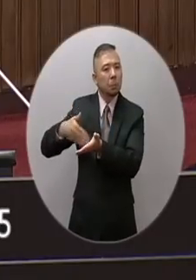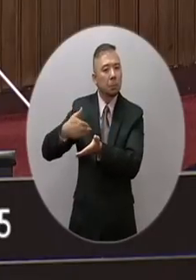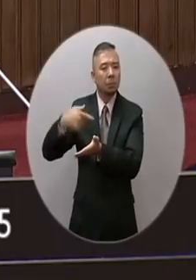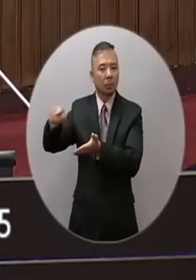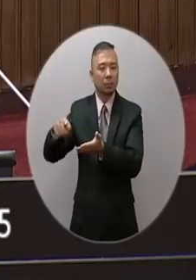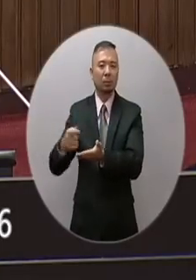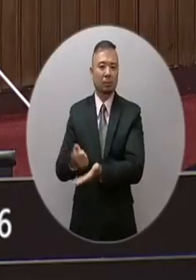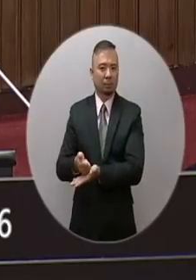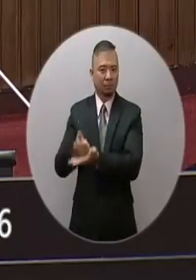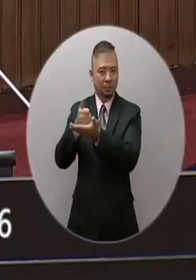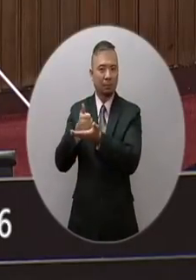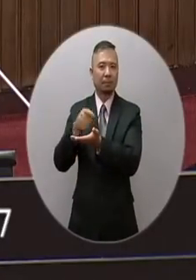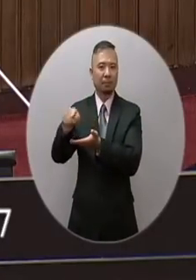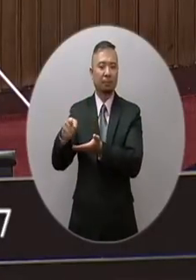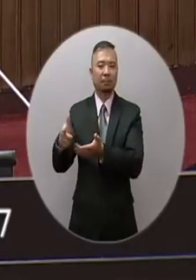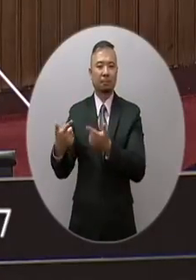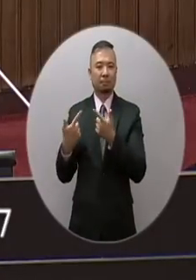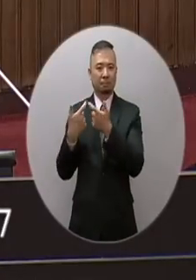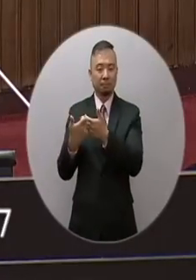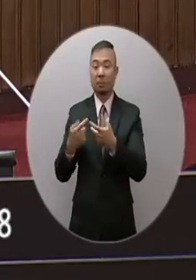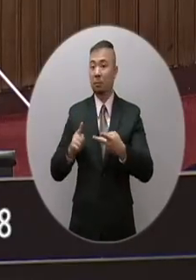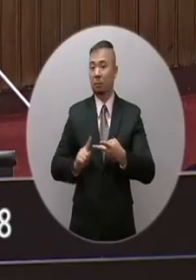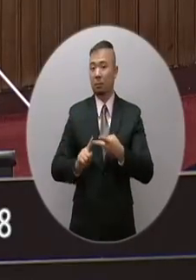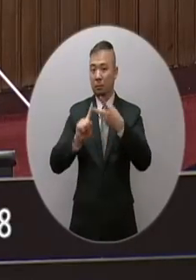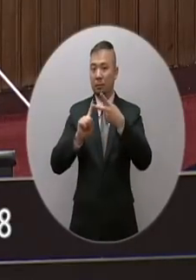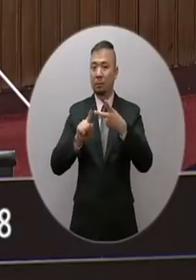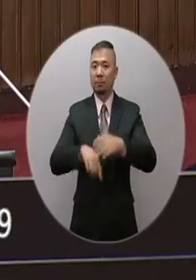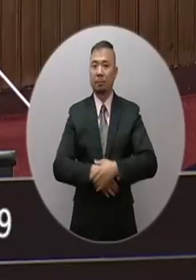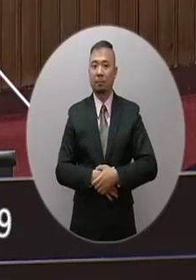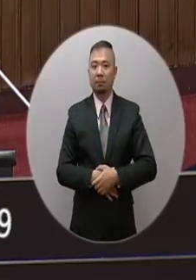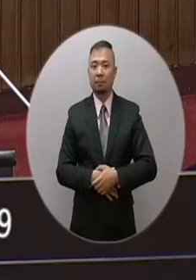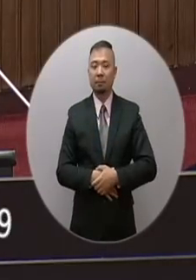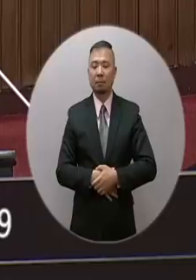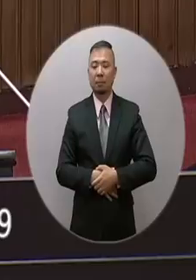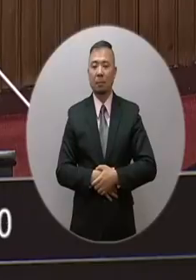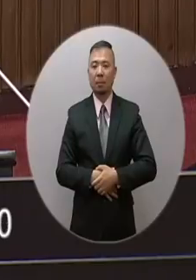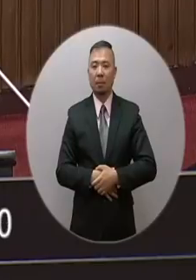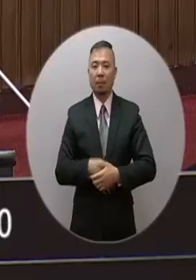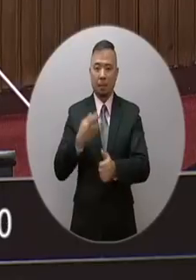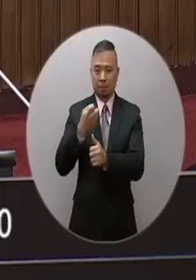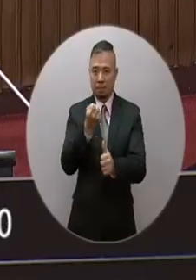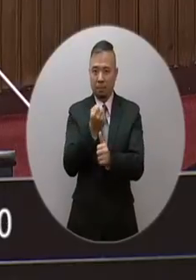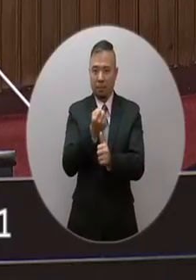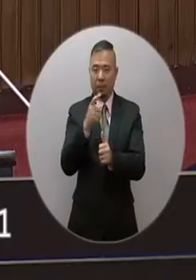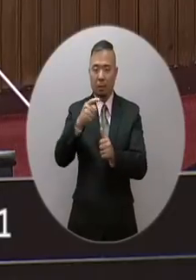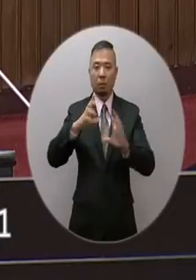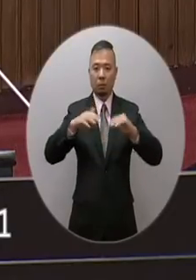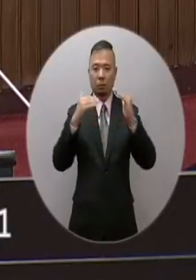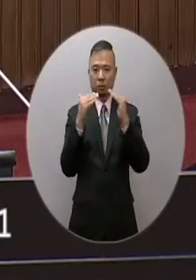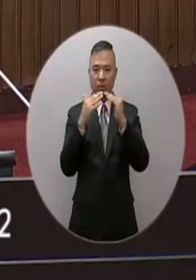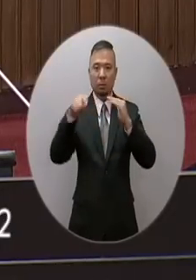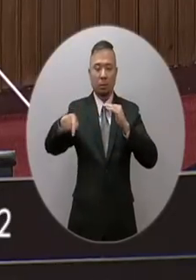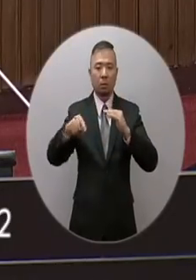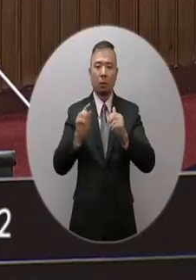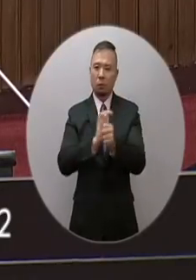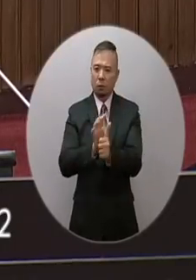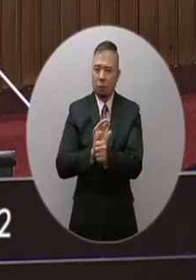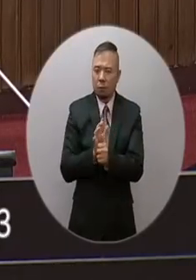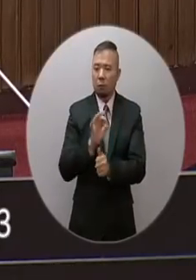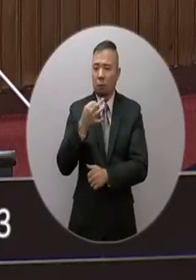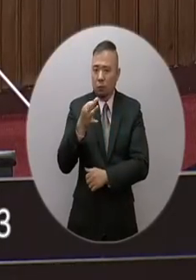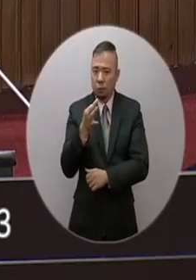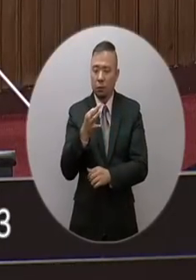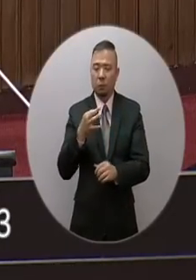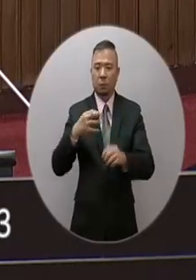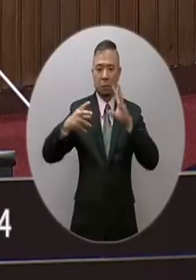二，执政掌控国家机器，掌有国家资源，是为确保人